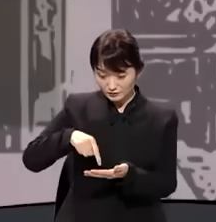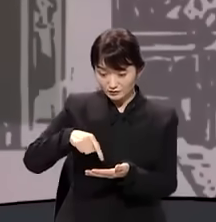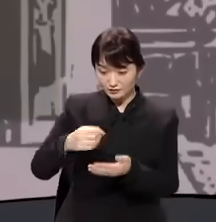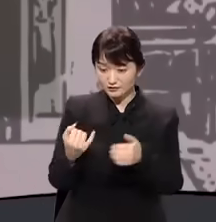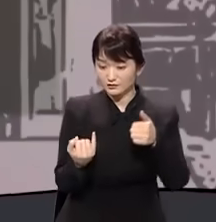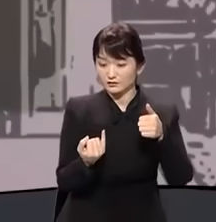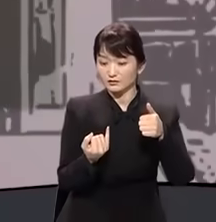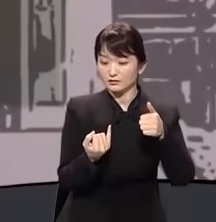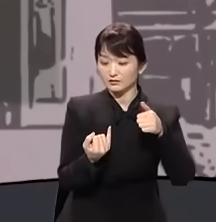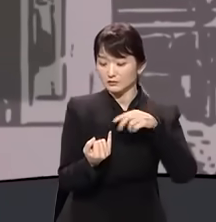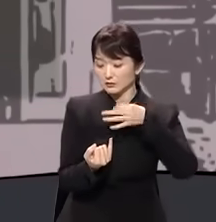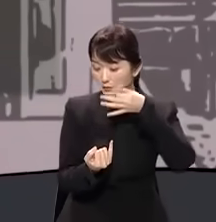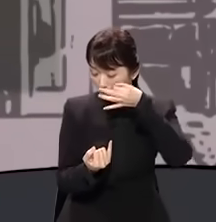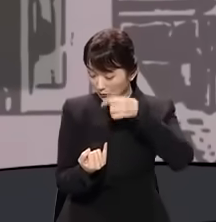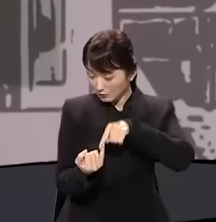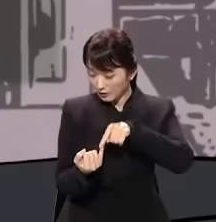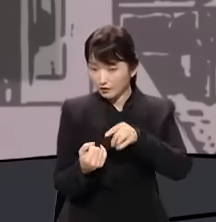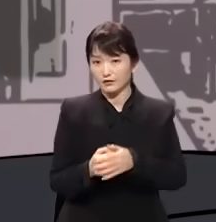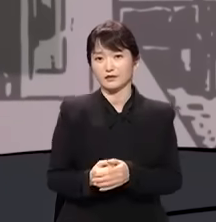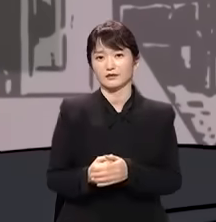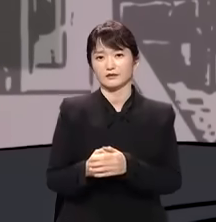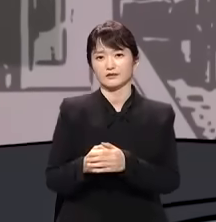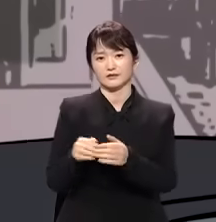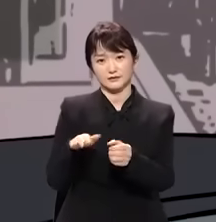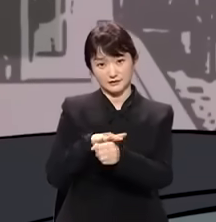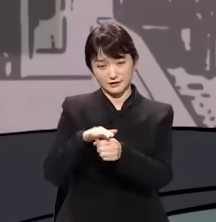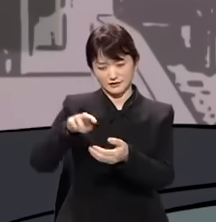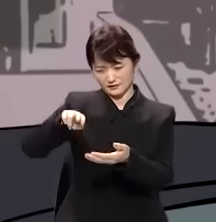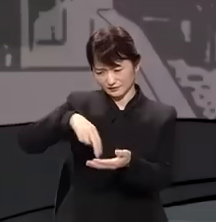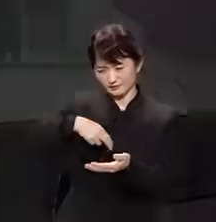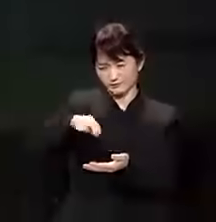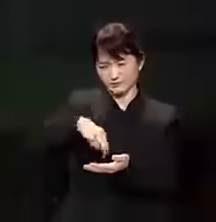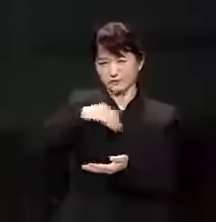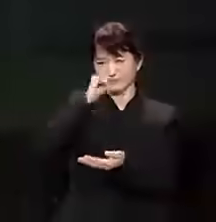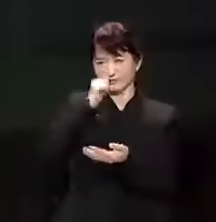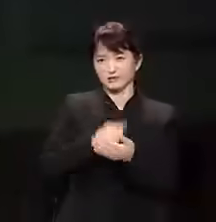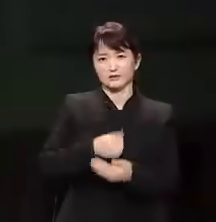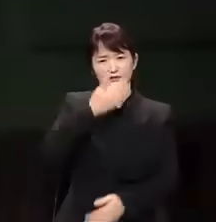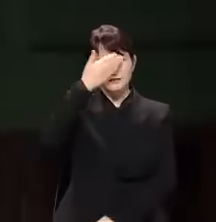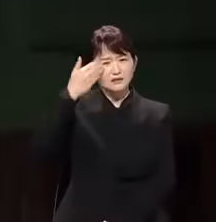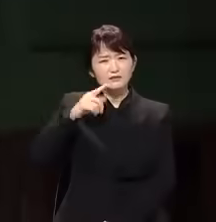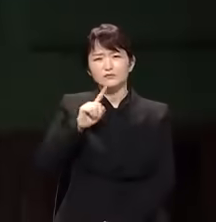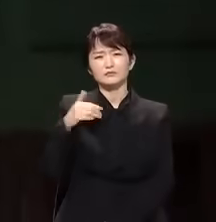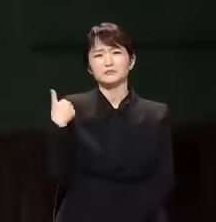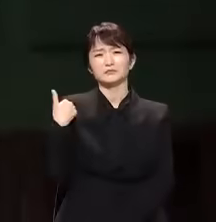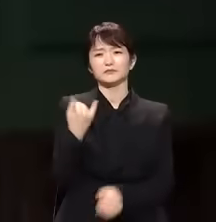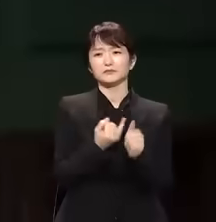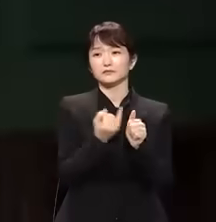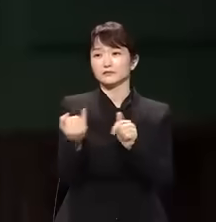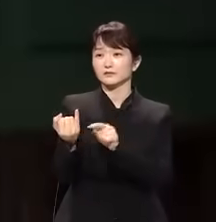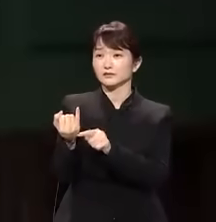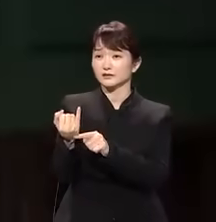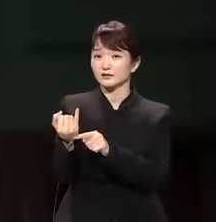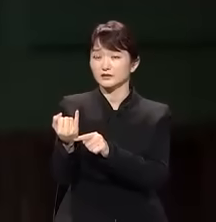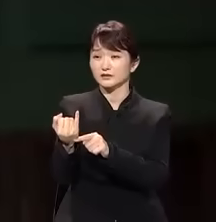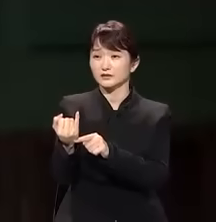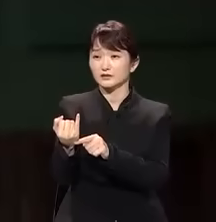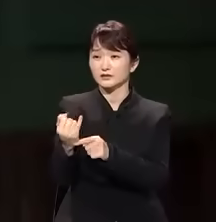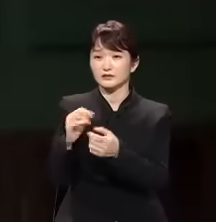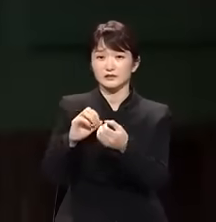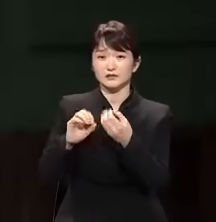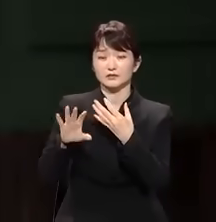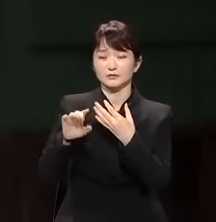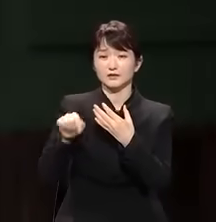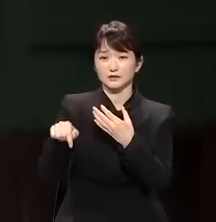하트 이모티콘을 엄청 자주 보낸다는 겁니다 일단 뭐 다행이라고 해야 할지 모르겠습니다만 아내가 거기에 대해서 뭐 답장하는 건 업무